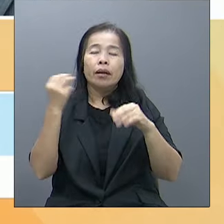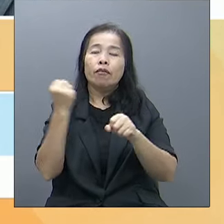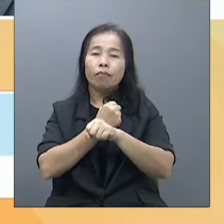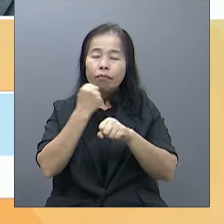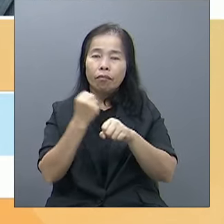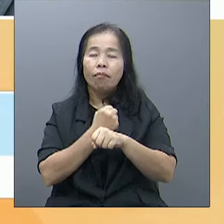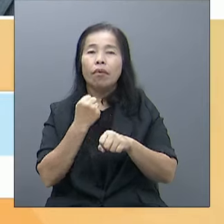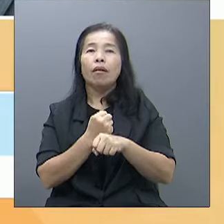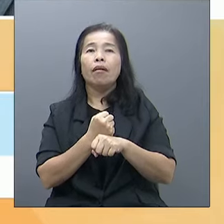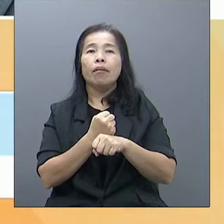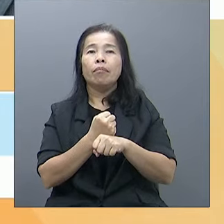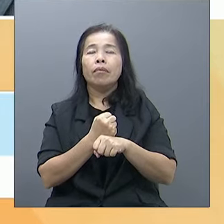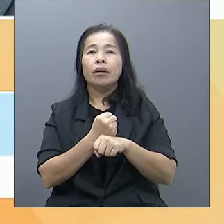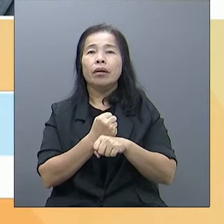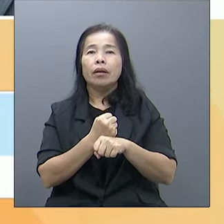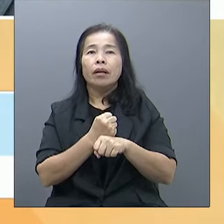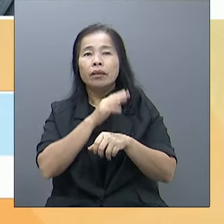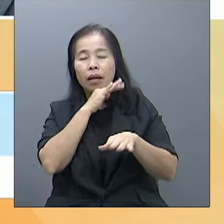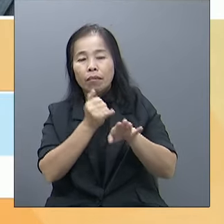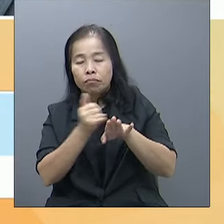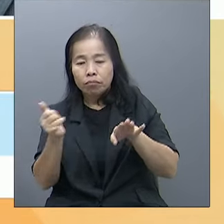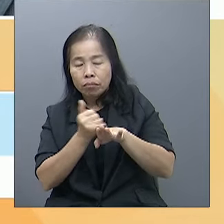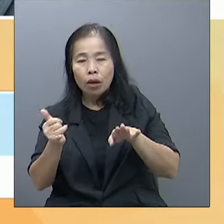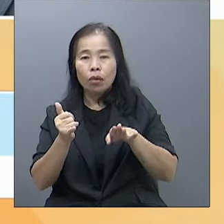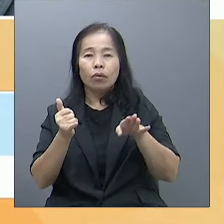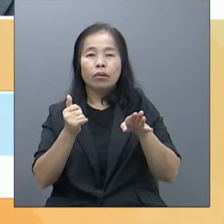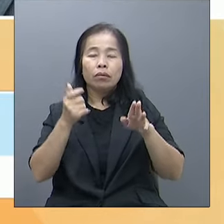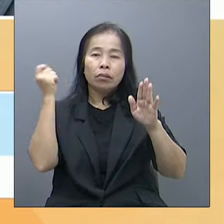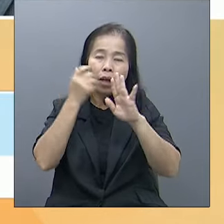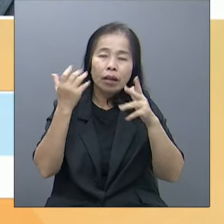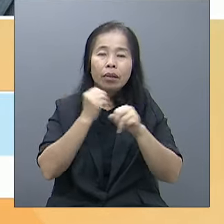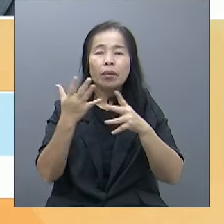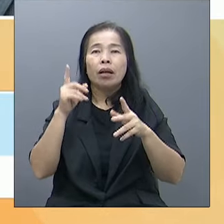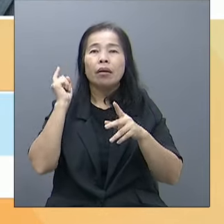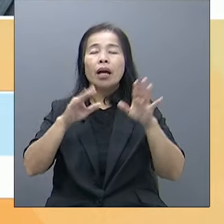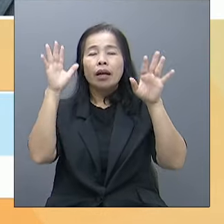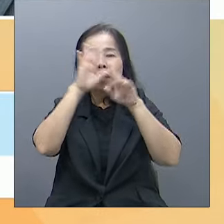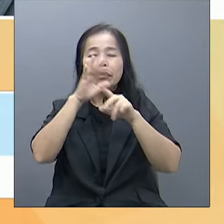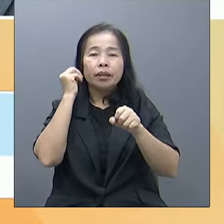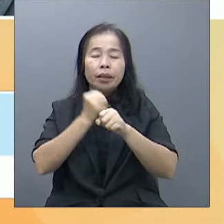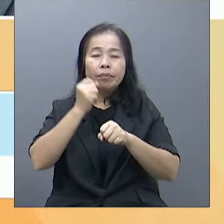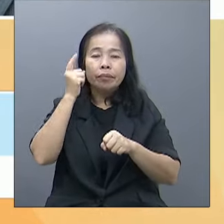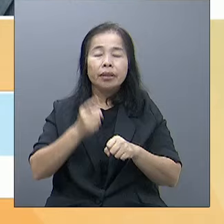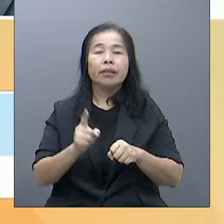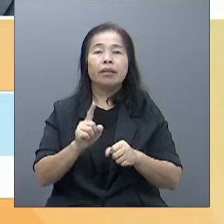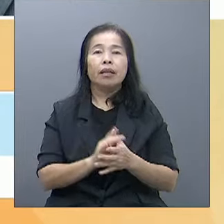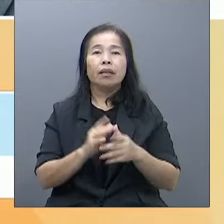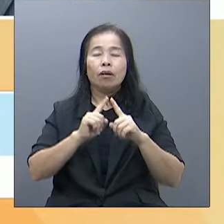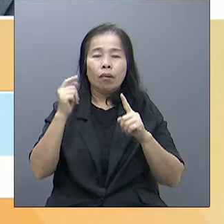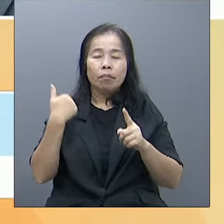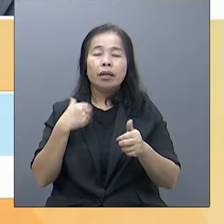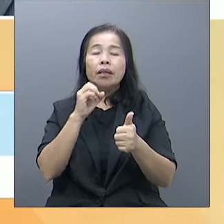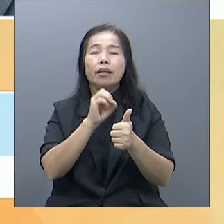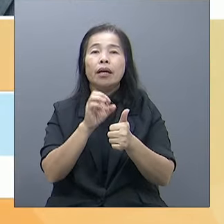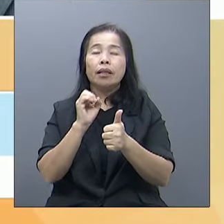ะครับต้องมีแผนซักซ้อมการก่อนออกเดินทางเหมือนตอนที่เราจะขึ้นเครื่องบินเนี่ยนะครับจะต้องมีการแนะนำ